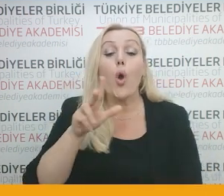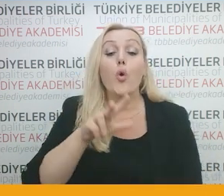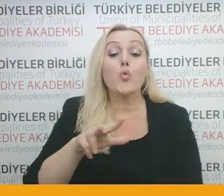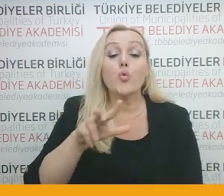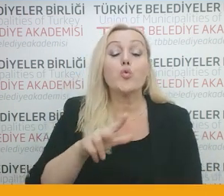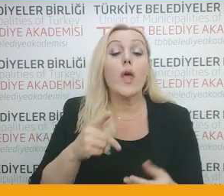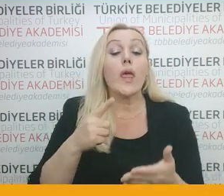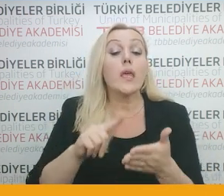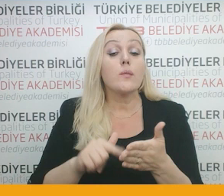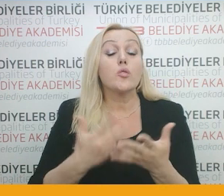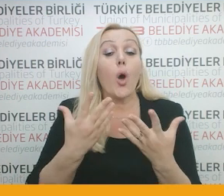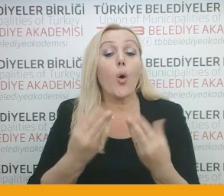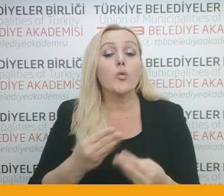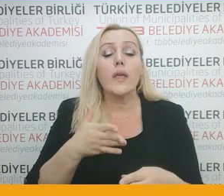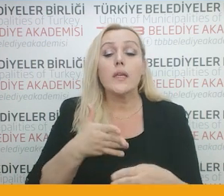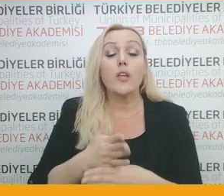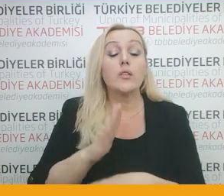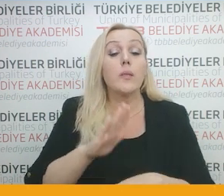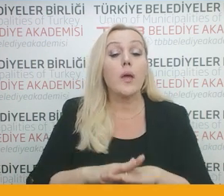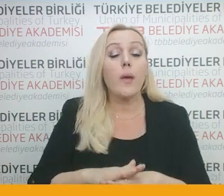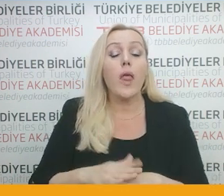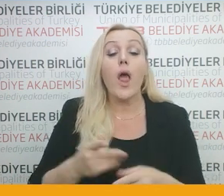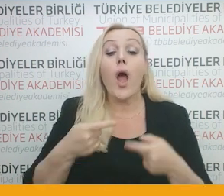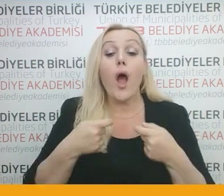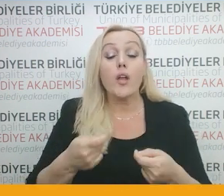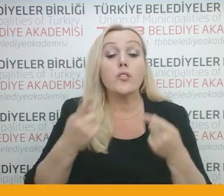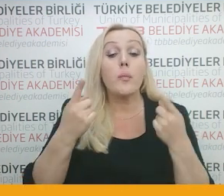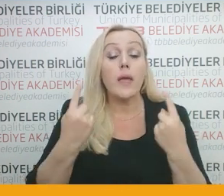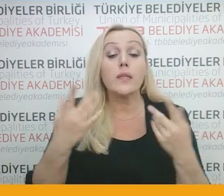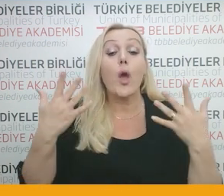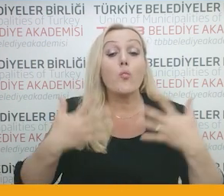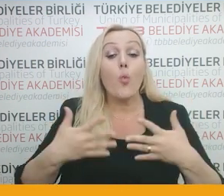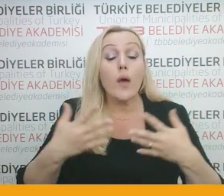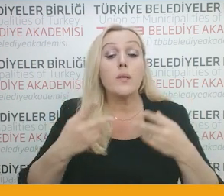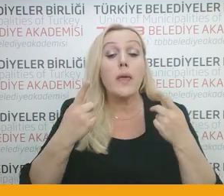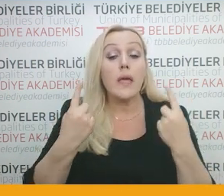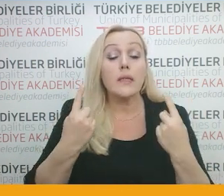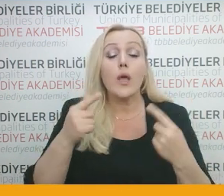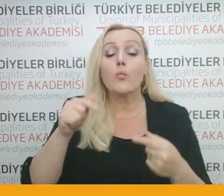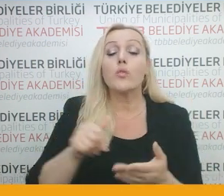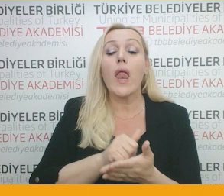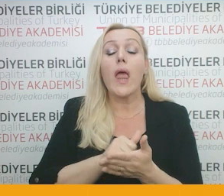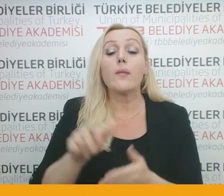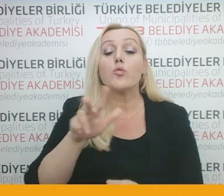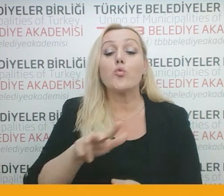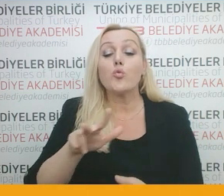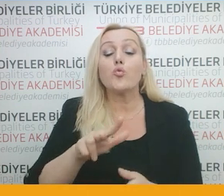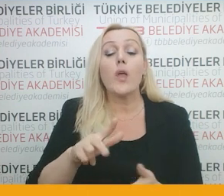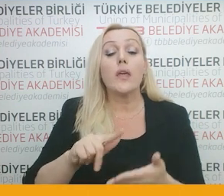arıyorduk. Bir gerçekleştirme görevlisi, bir harcama yetkilisi, bir de muhasebe yetkilisi. Üçünün de imzası varsa üçü birlikte sorumludur